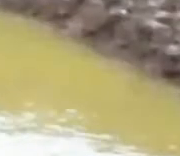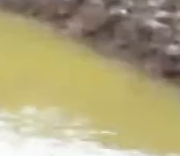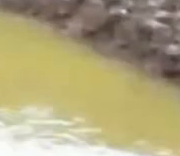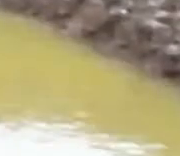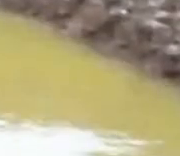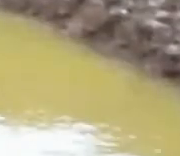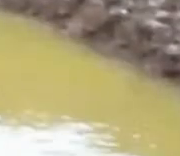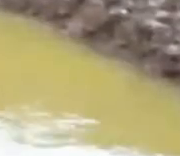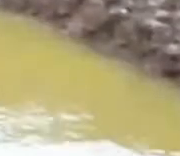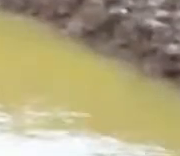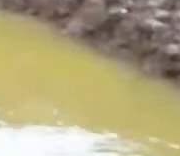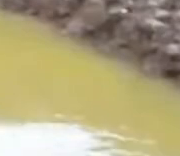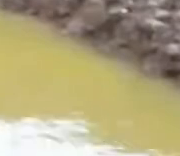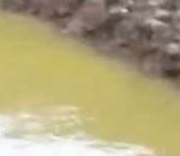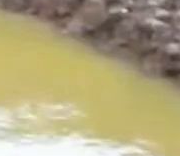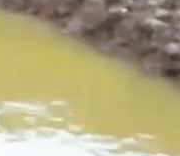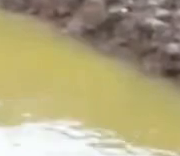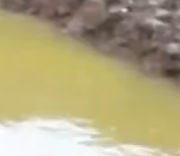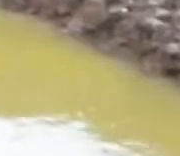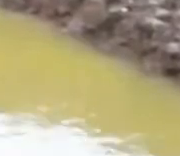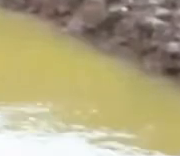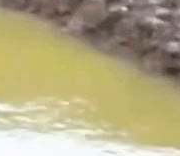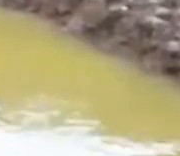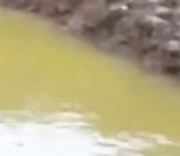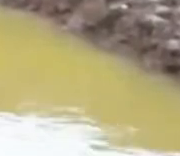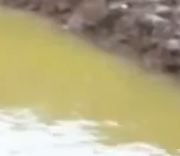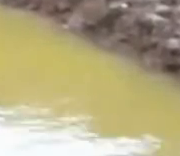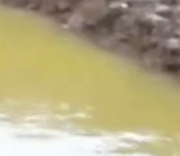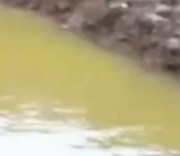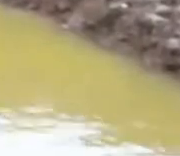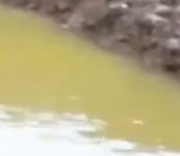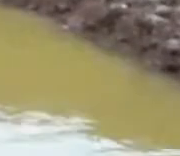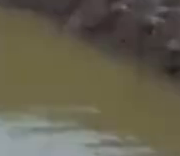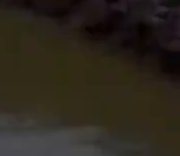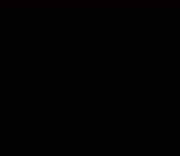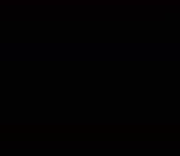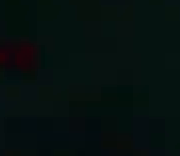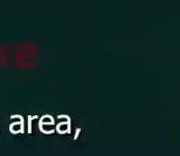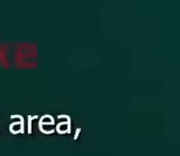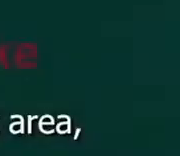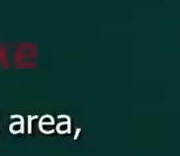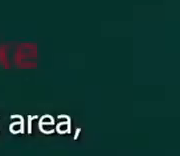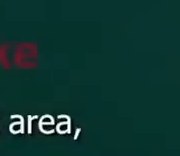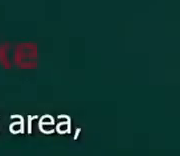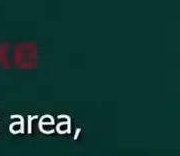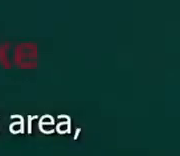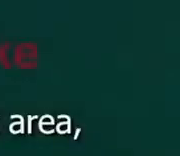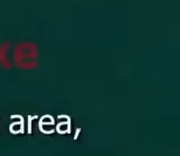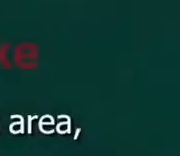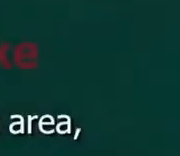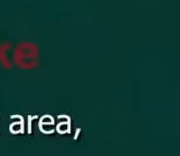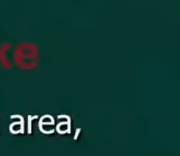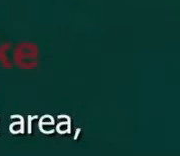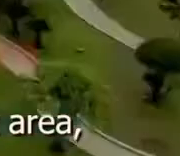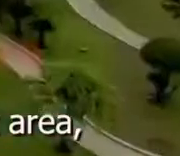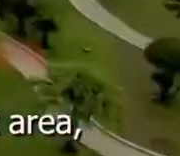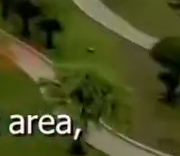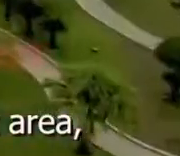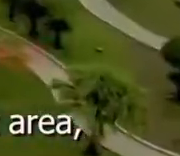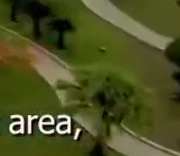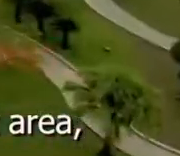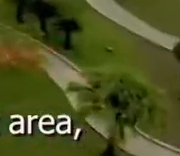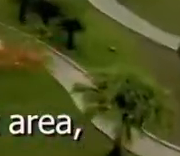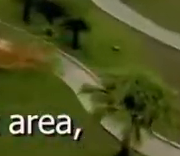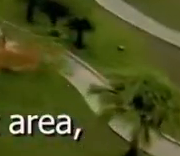untuk kita saat operasi menggunakan alat tangkap, itu harus pakai pola. Kawasan pantai yang bersih dan